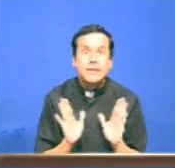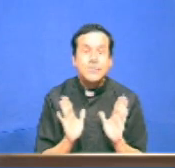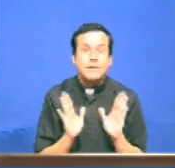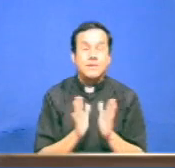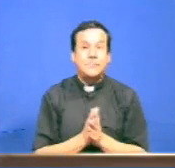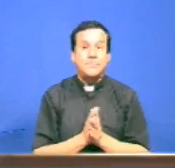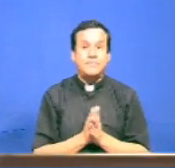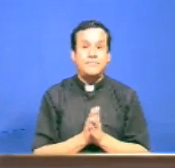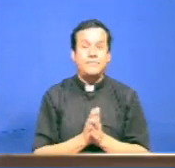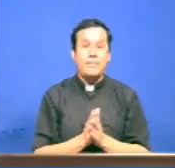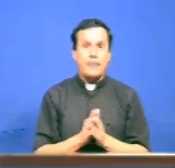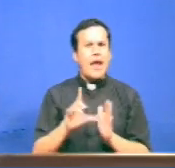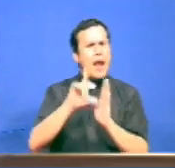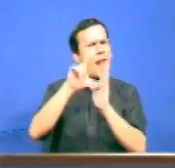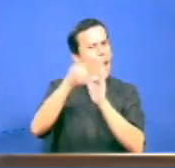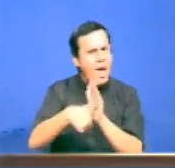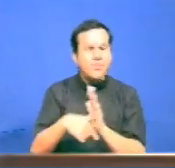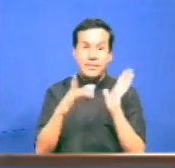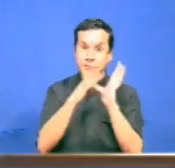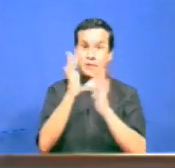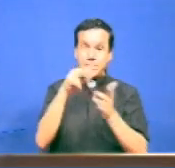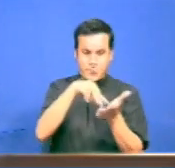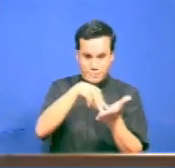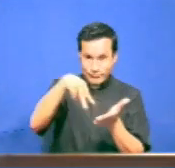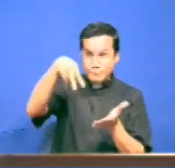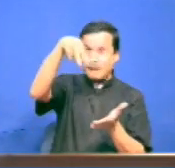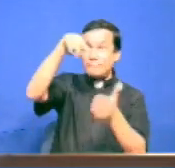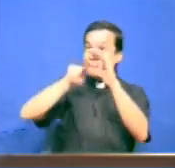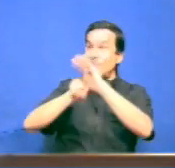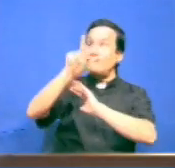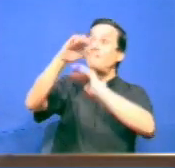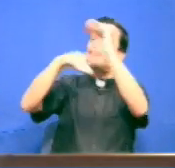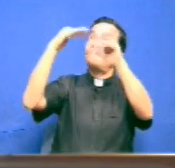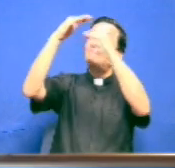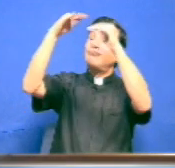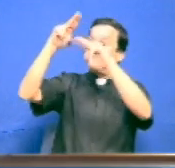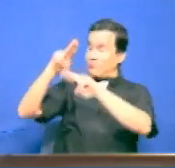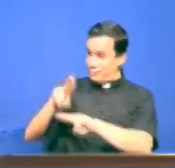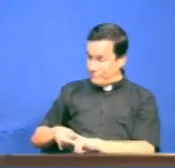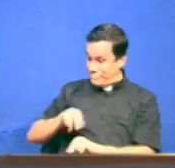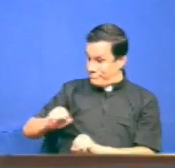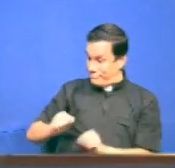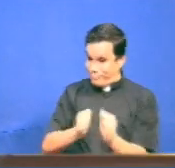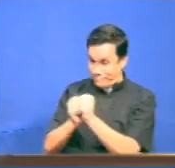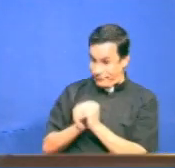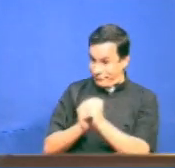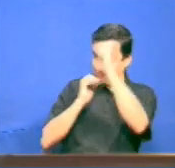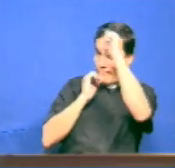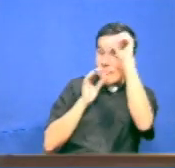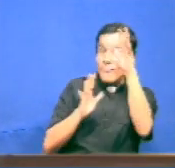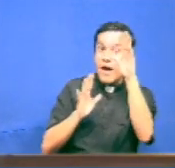Naye baada ya kupalizwa na kuwekwa mkono wa kuume wa Mungu na kuipokea ahadi ya